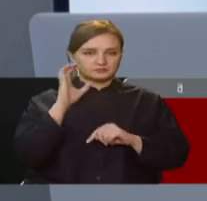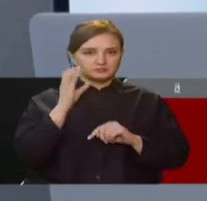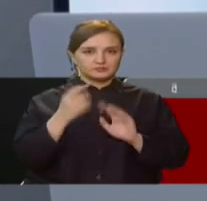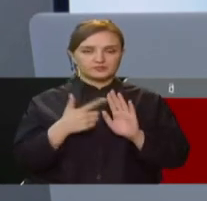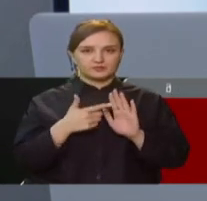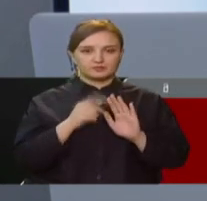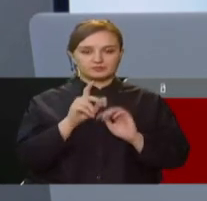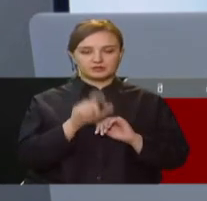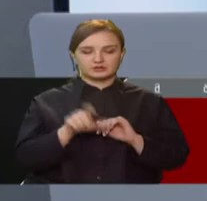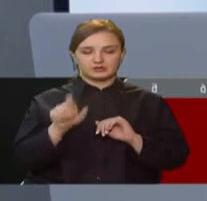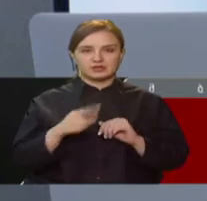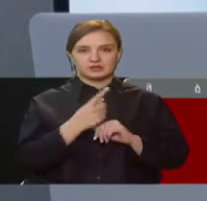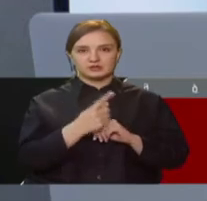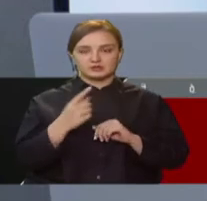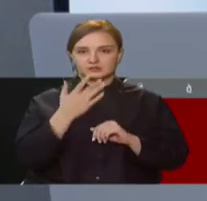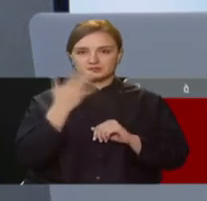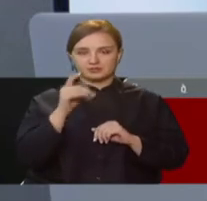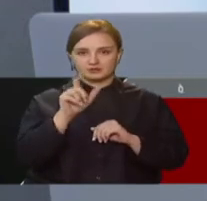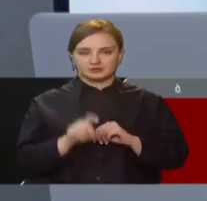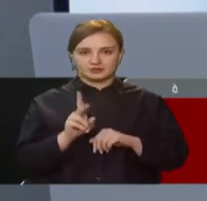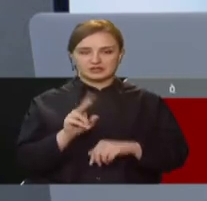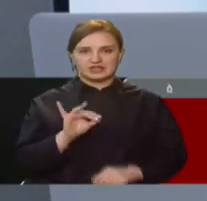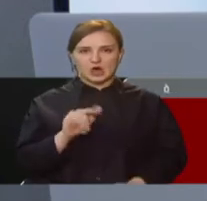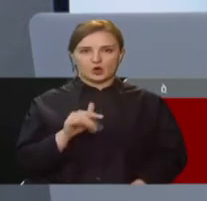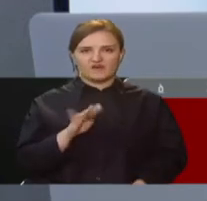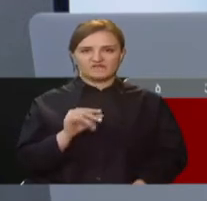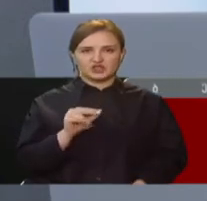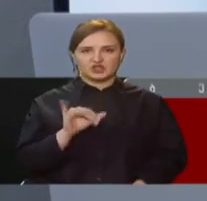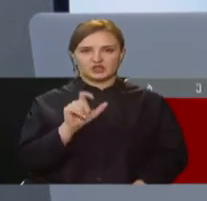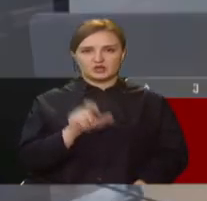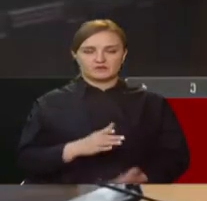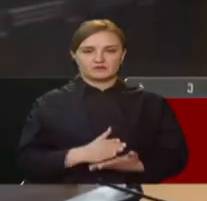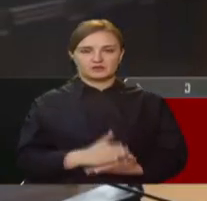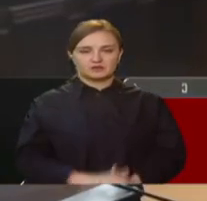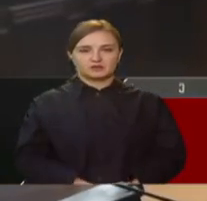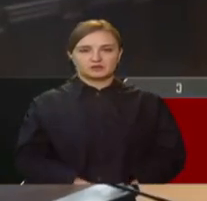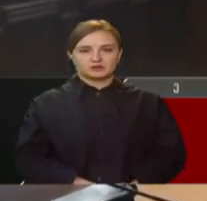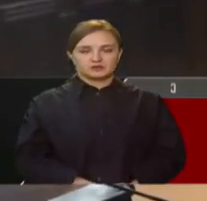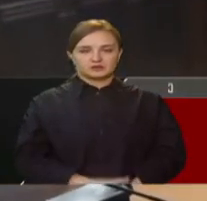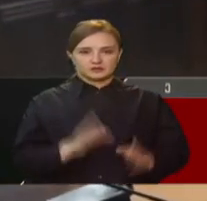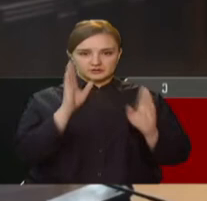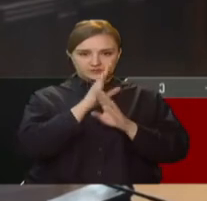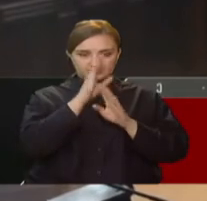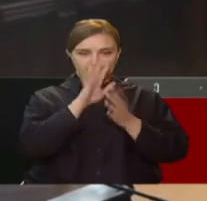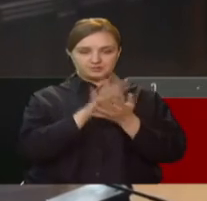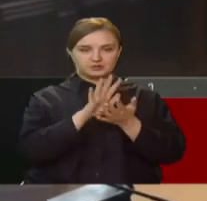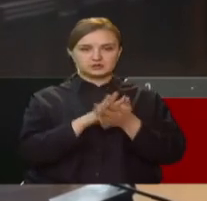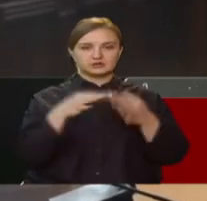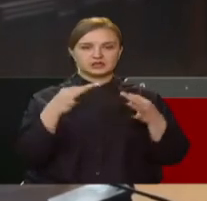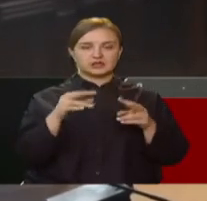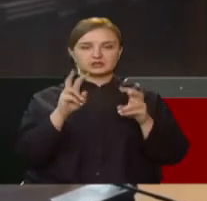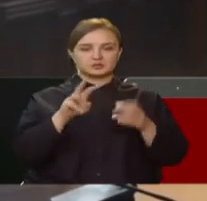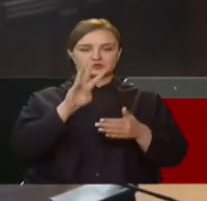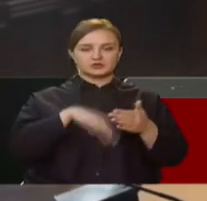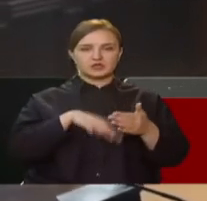Կոկորաշուլի Երդադերդի պոլիտիկոսի կանդիդատը իյագո խուչիացա։ Հայերիս դաբին զուրեբա սատրանսպորտո ջարի մեպի